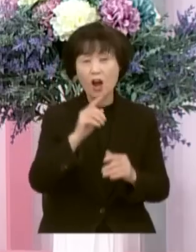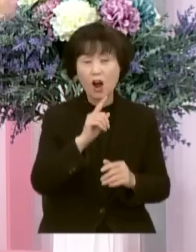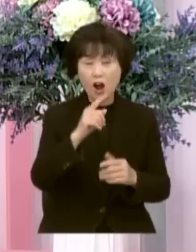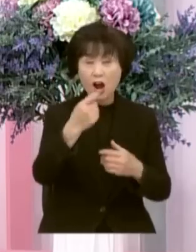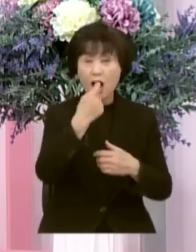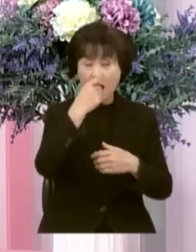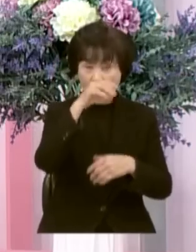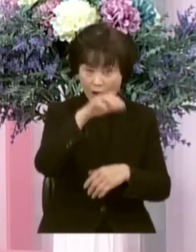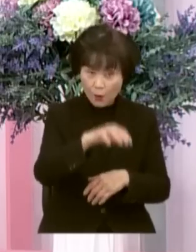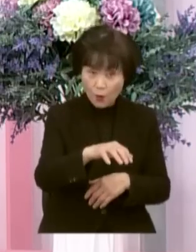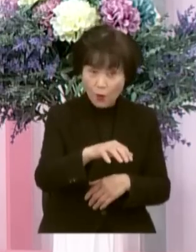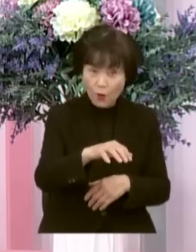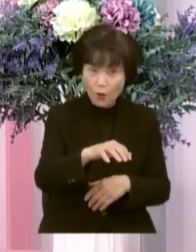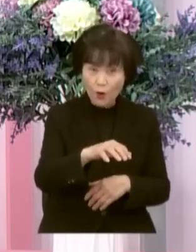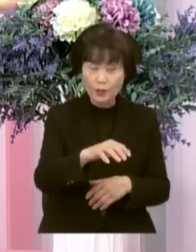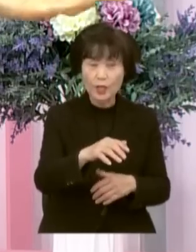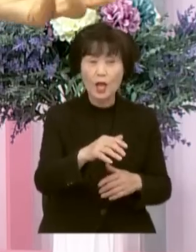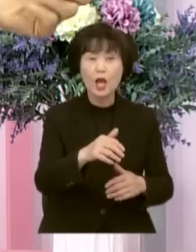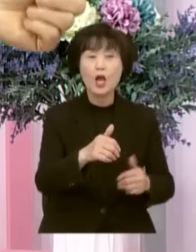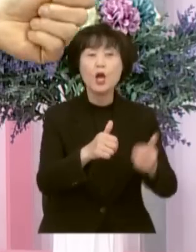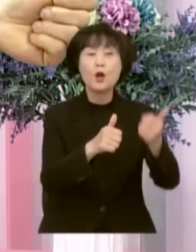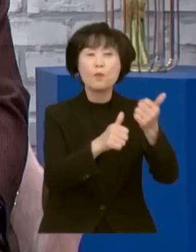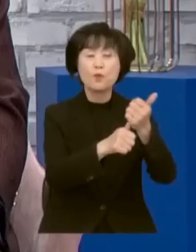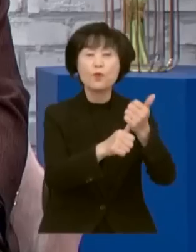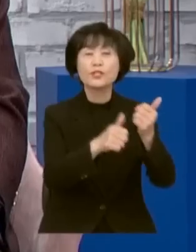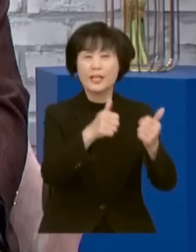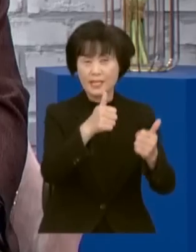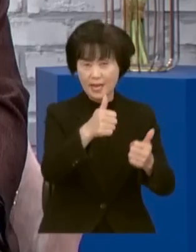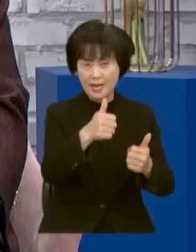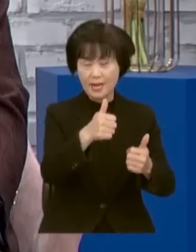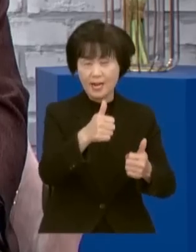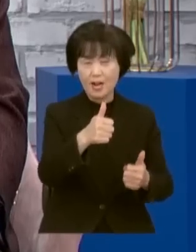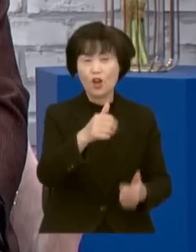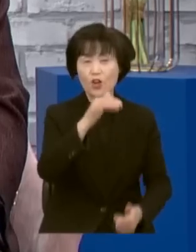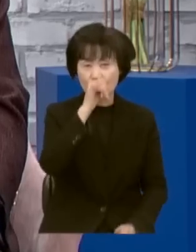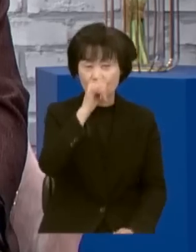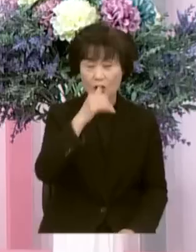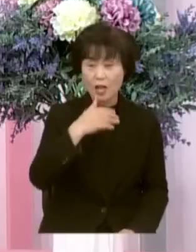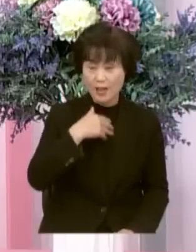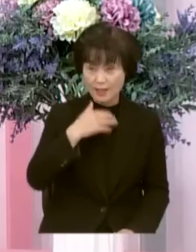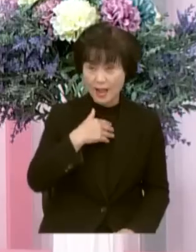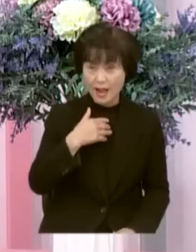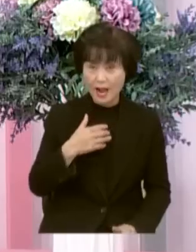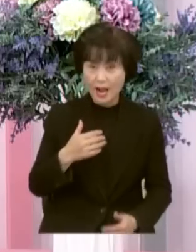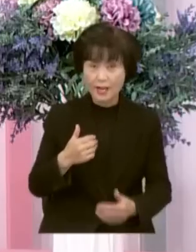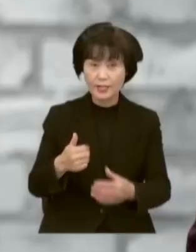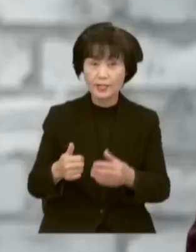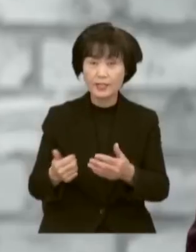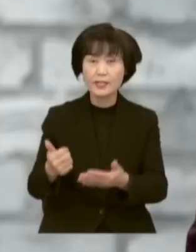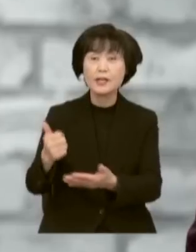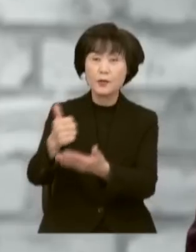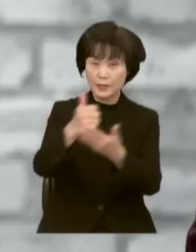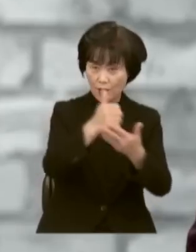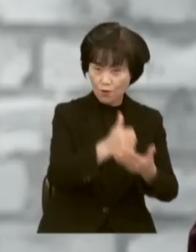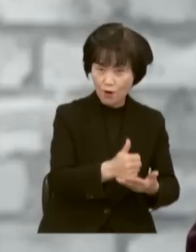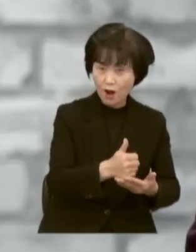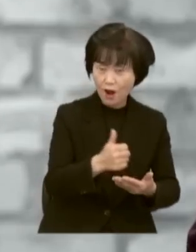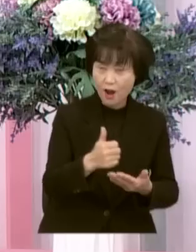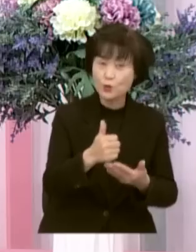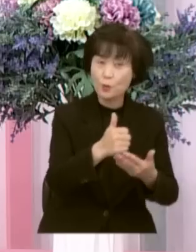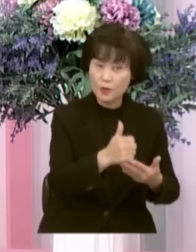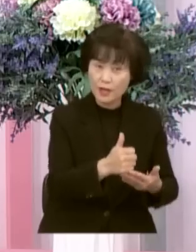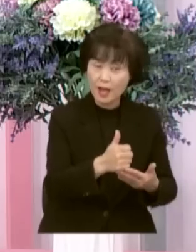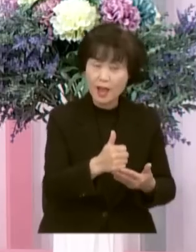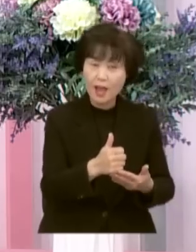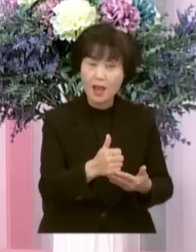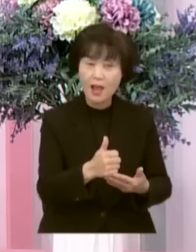어학원 큰 대형 어학원에 부사장으로 들어간 거예요. 네. 그러면서 제자가. 저를 이제 스카웃을 한 거예요. 아. 스카웃 제안을 했어요. 예.